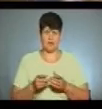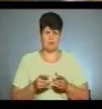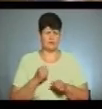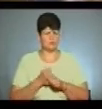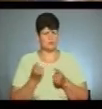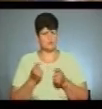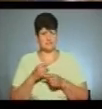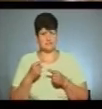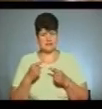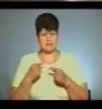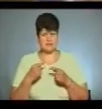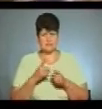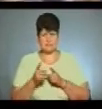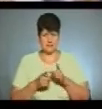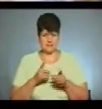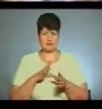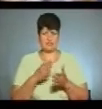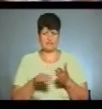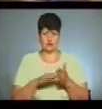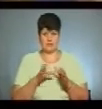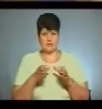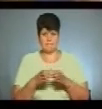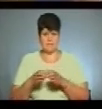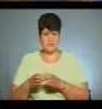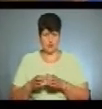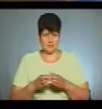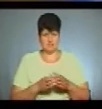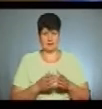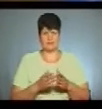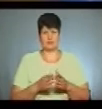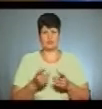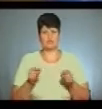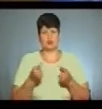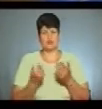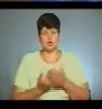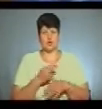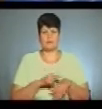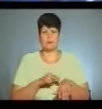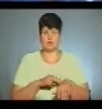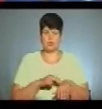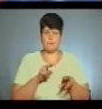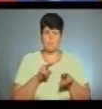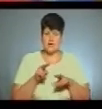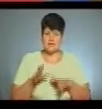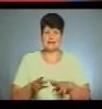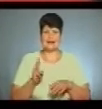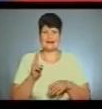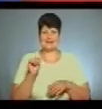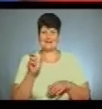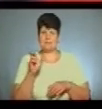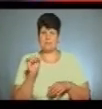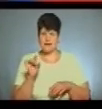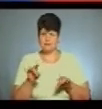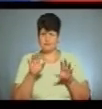були ліквідовані ряд підрозділів. Такі підрозділи були створені нові, як патрульна поліція, кіберполіція, управління